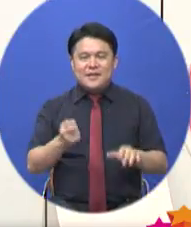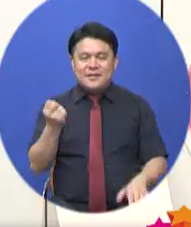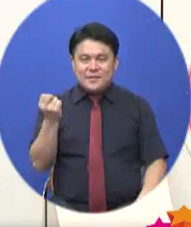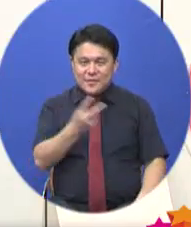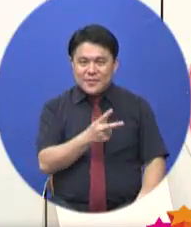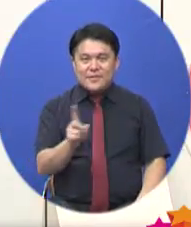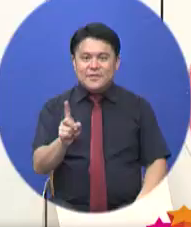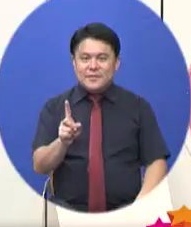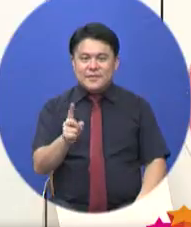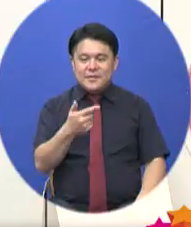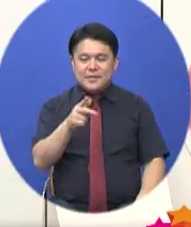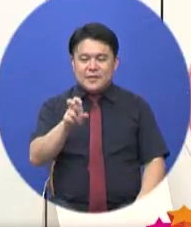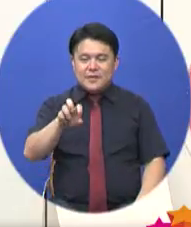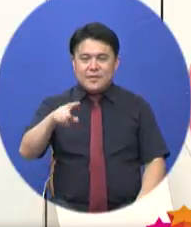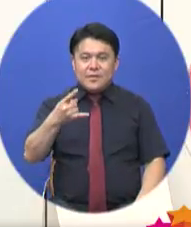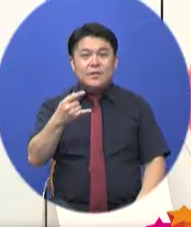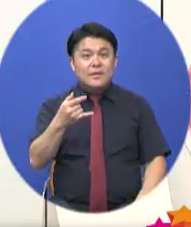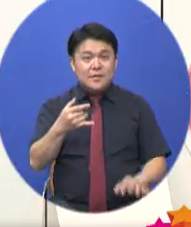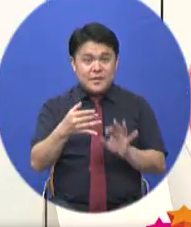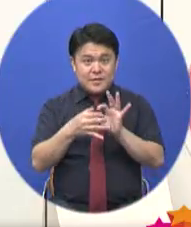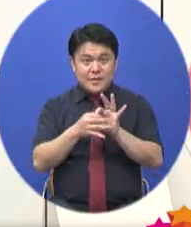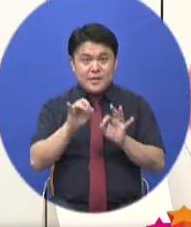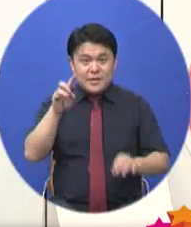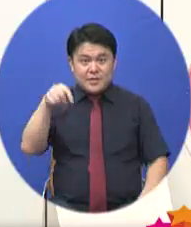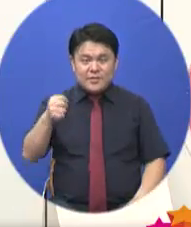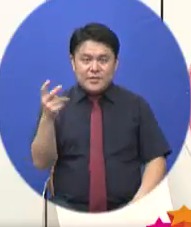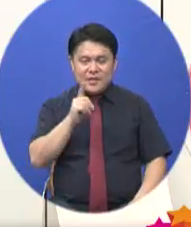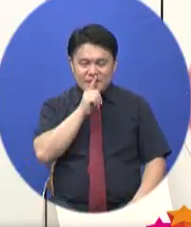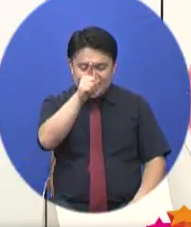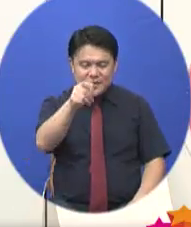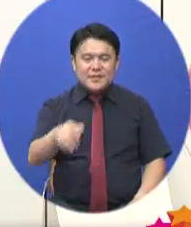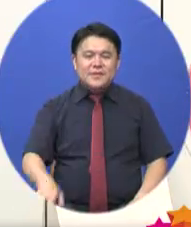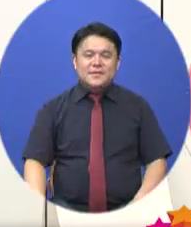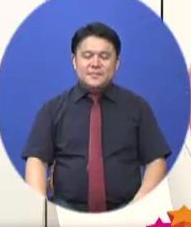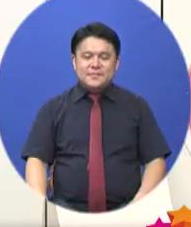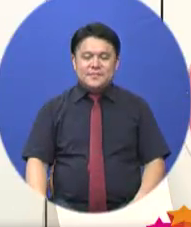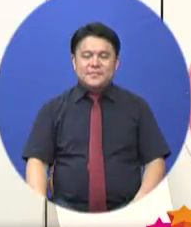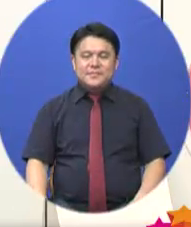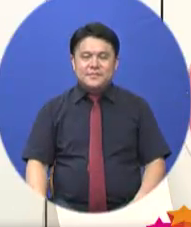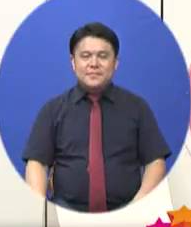한번 남원의 예술을 한번 재도전하셨구나. 네. 야,